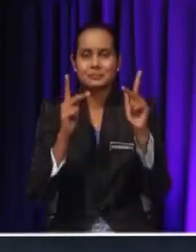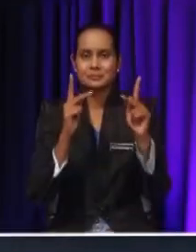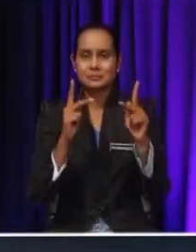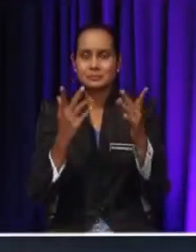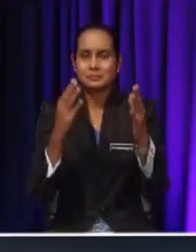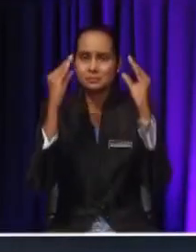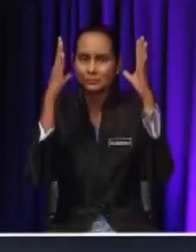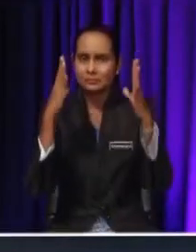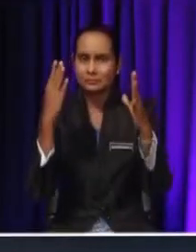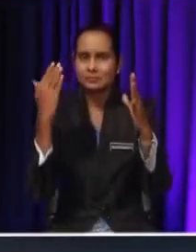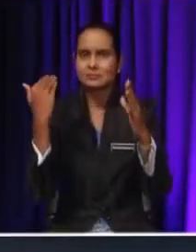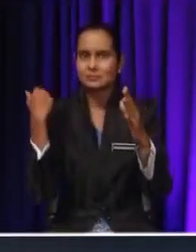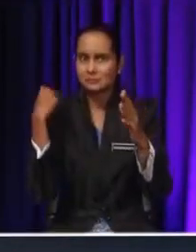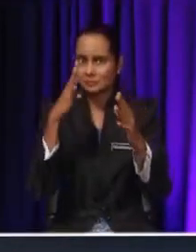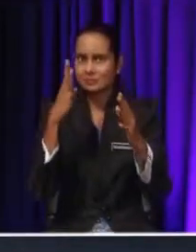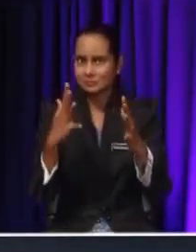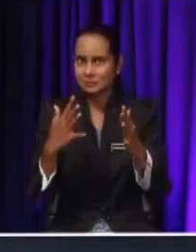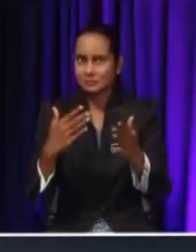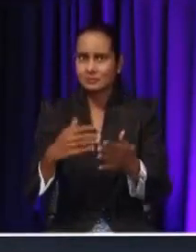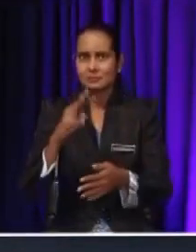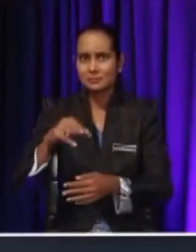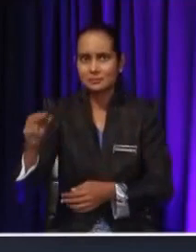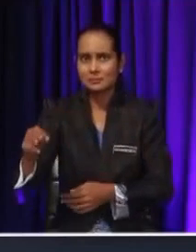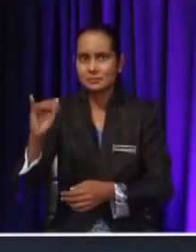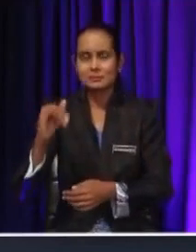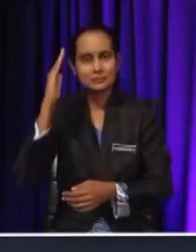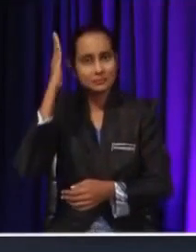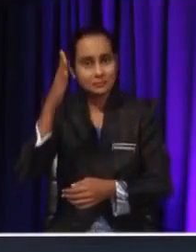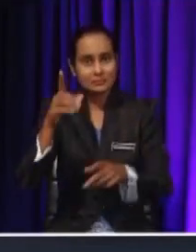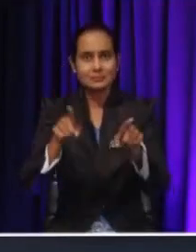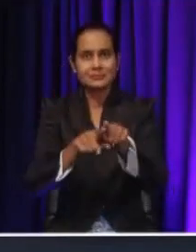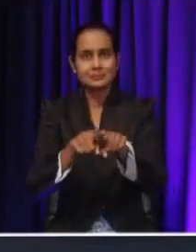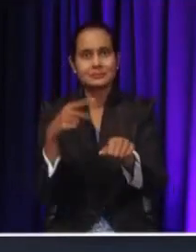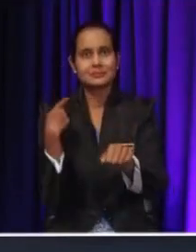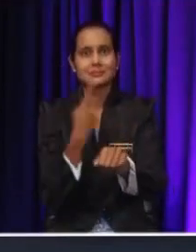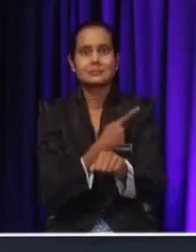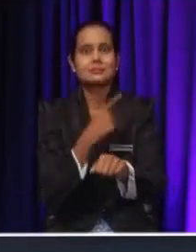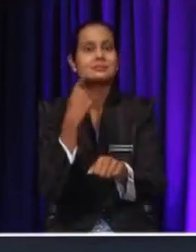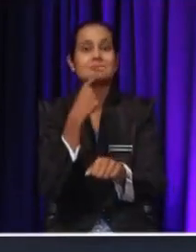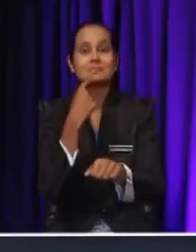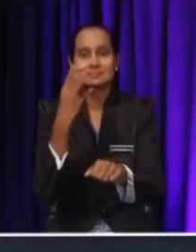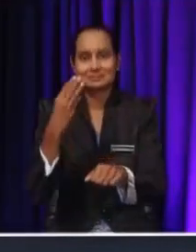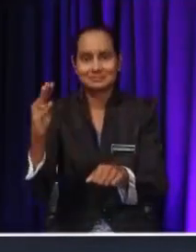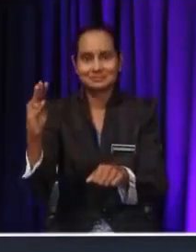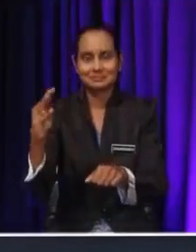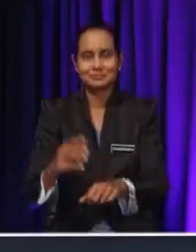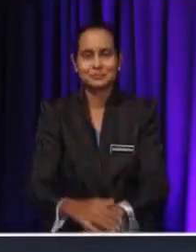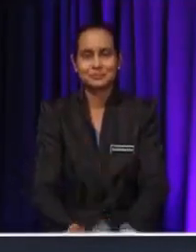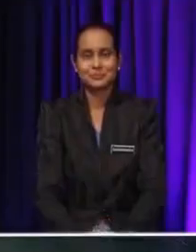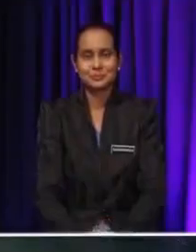mempunyai empat orang anak murid yang akan bersama dengan kita siapakah mereka